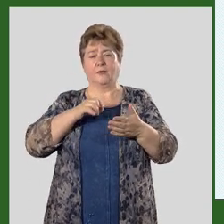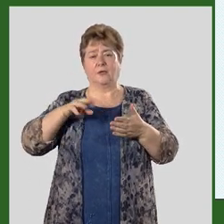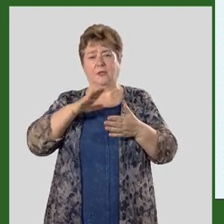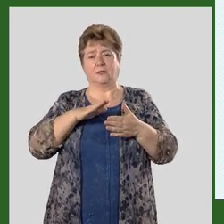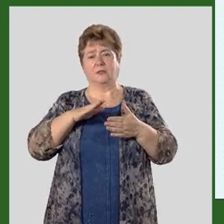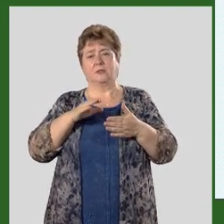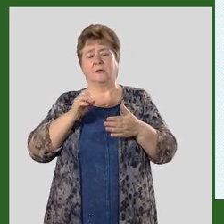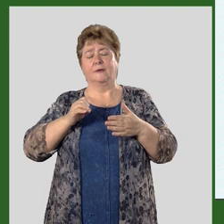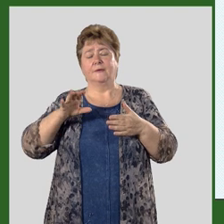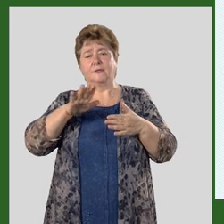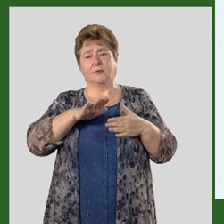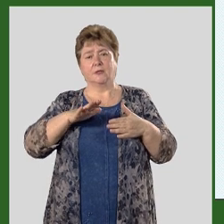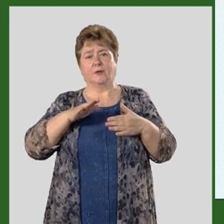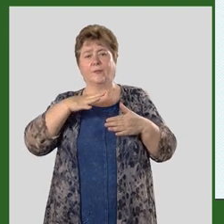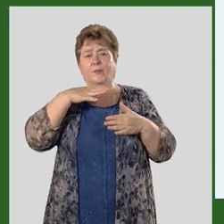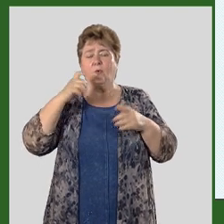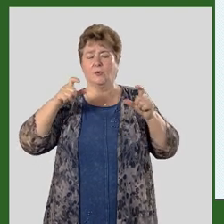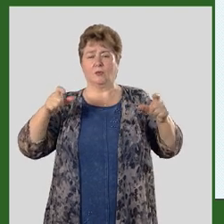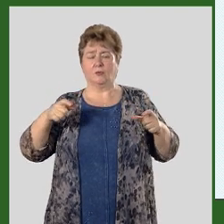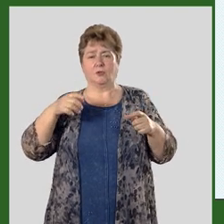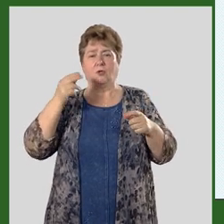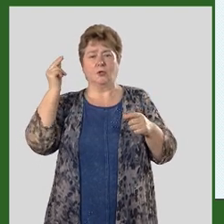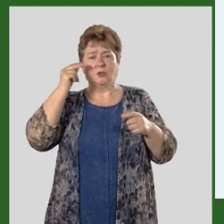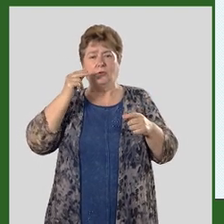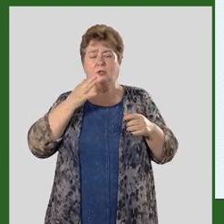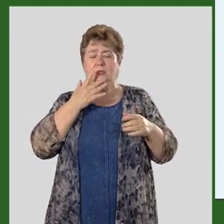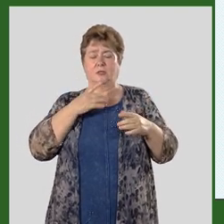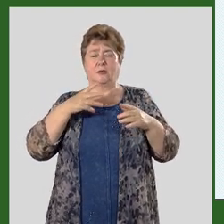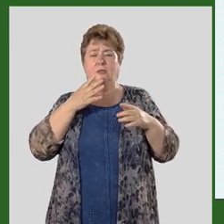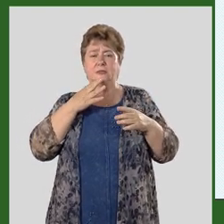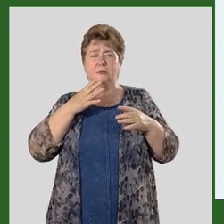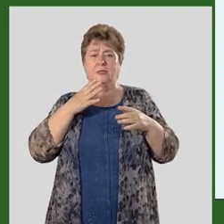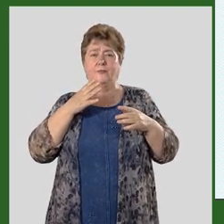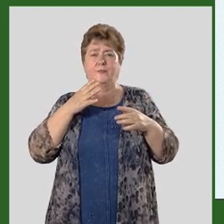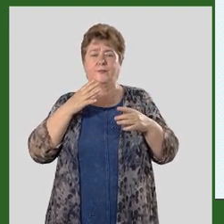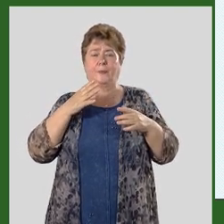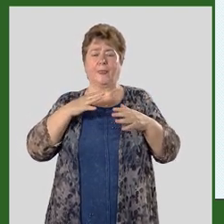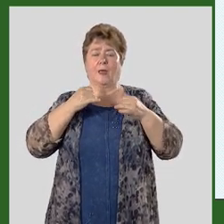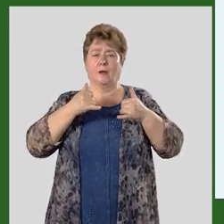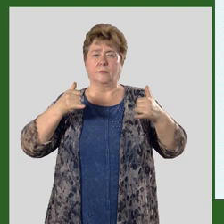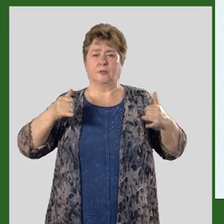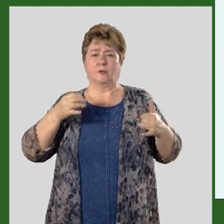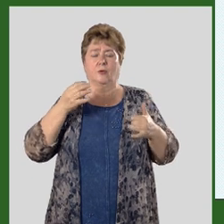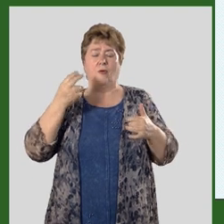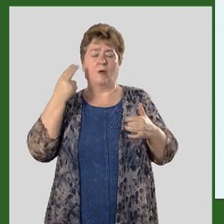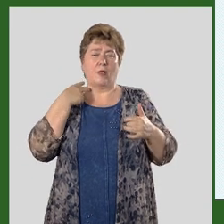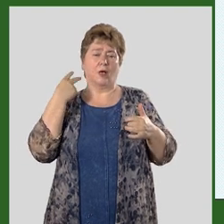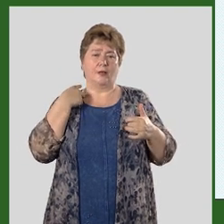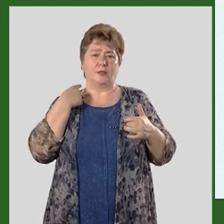Многие жители изучают иностранные языки, особенно распространено изучение английского